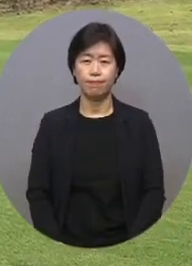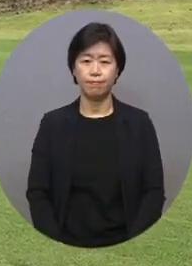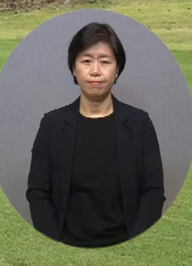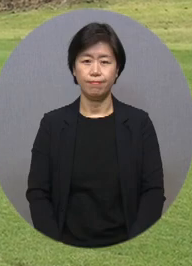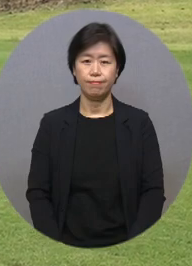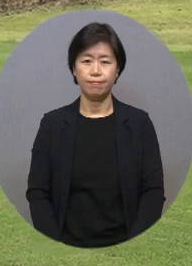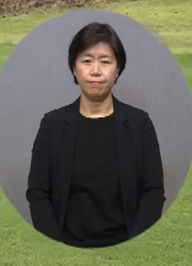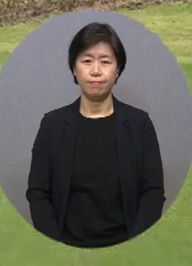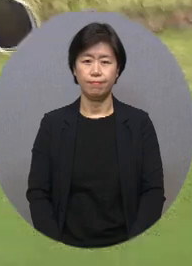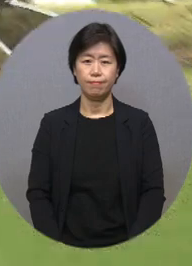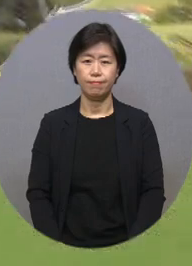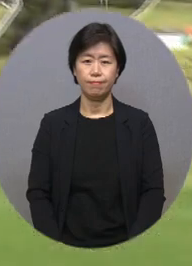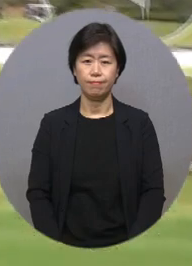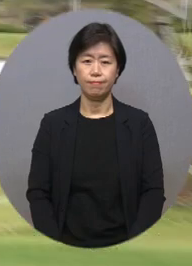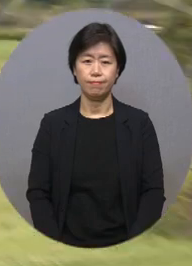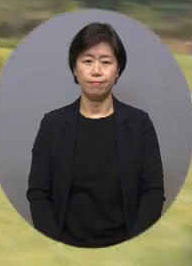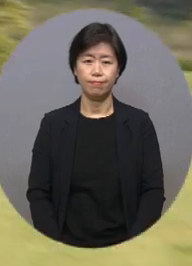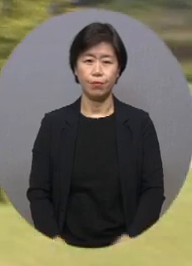어, 맞죠?